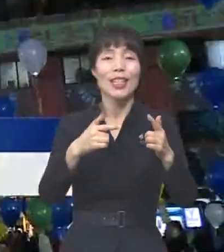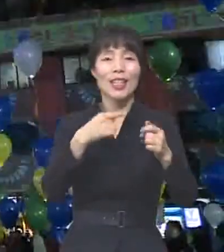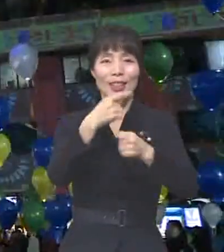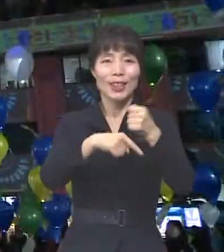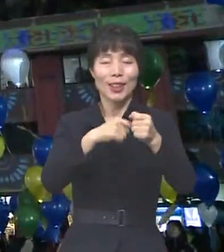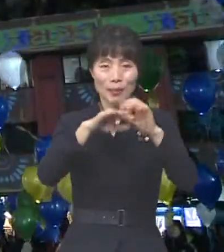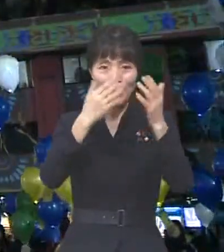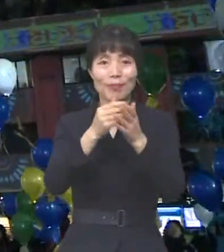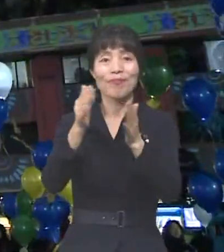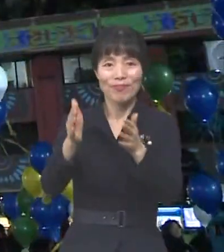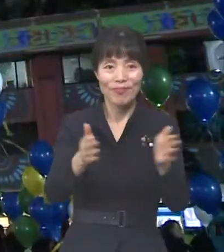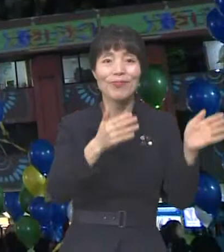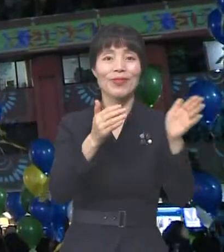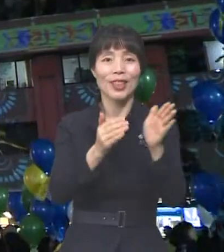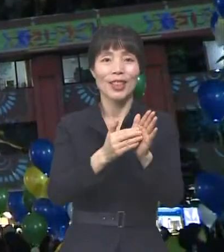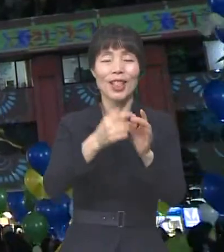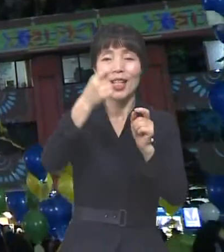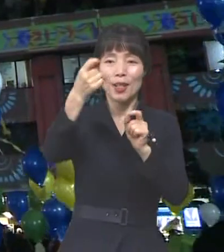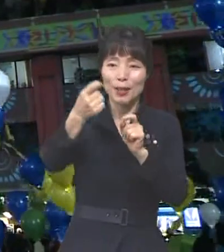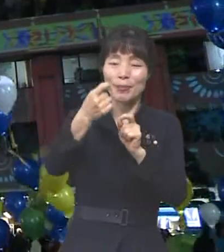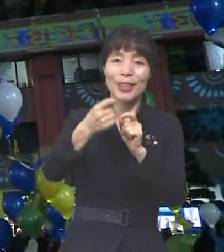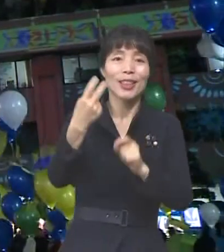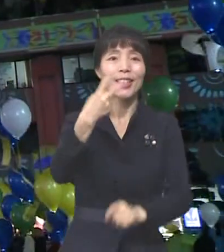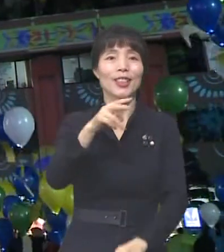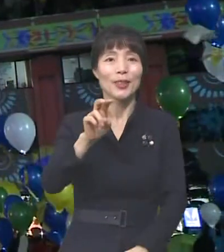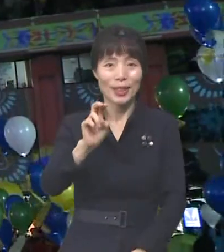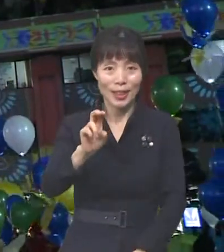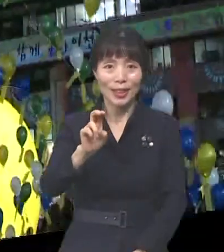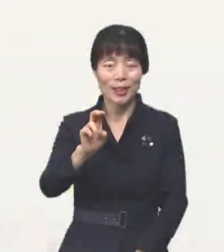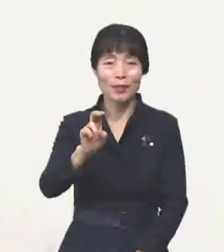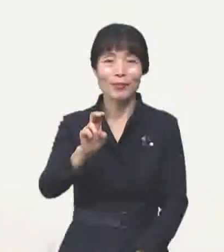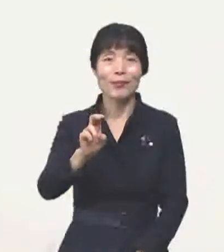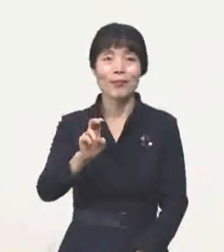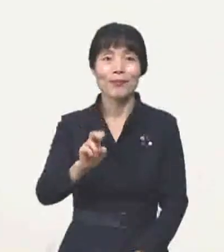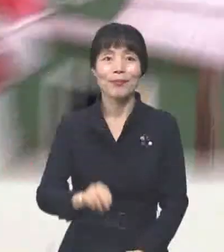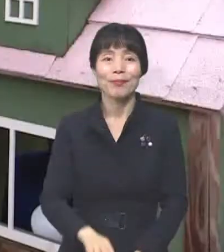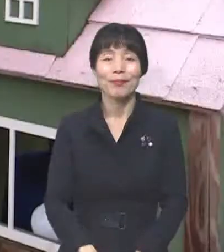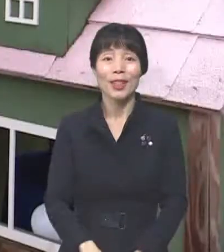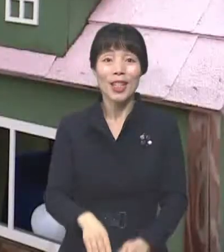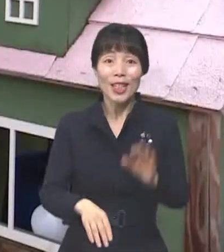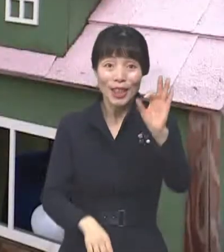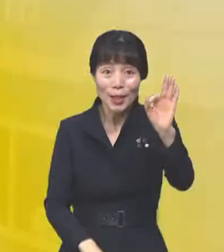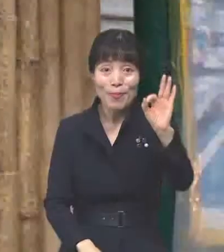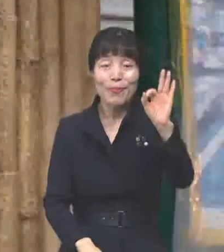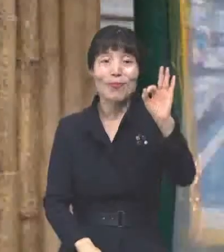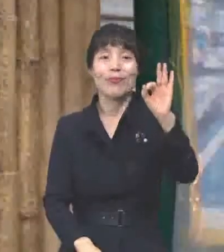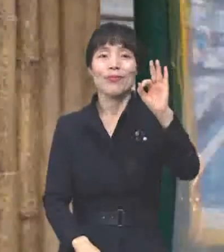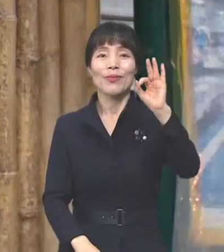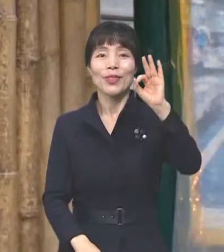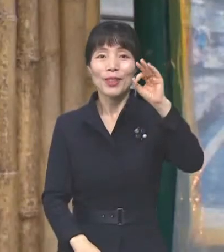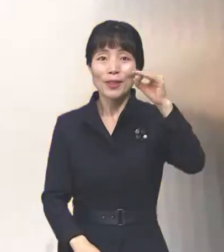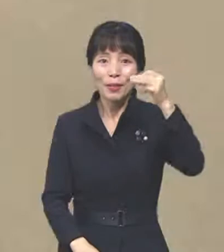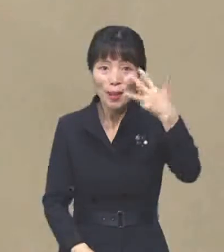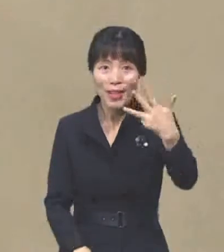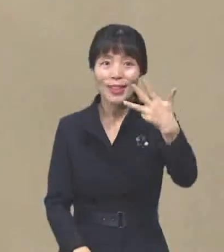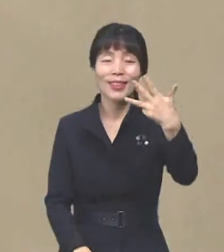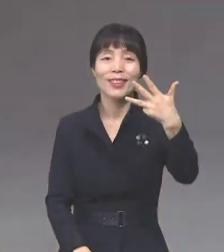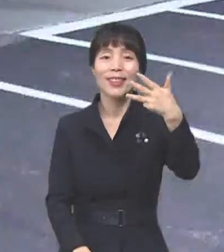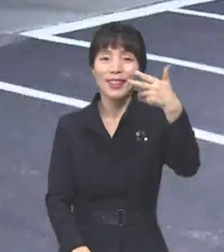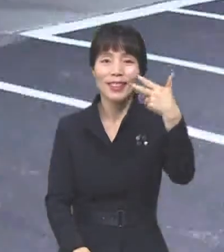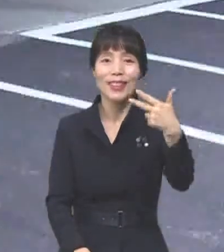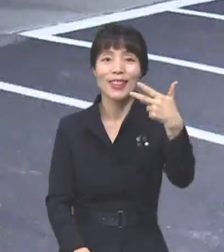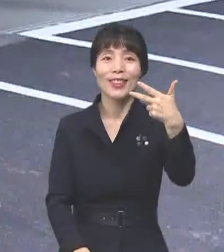마무리합니다. 서서히 다가오는 2020년. 10, 9, 8,